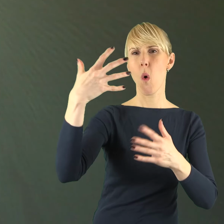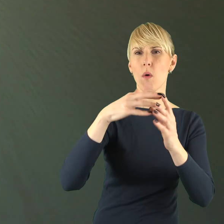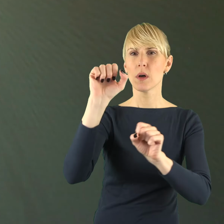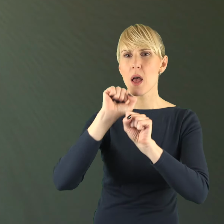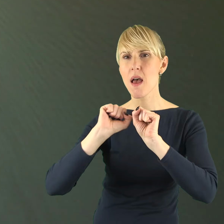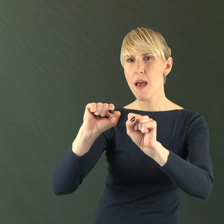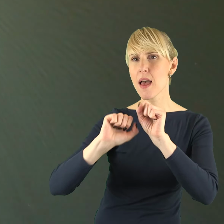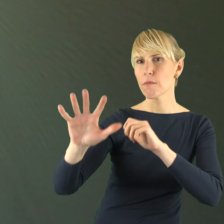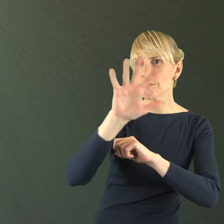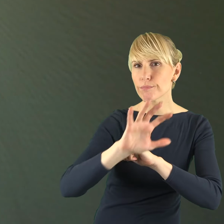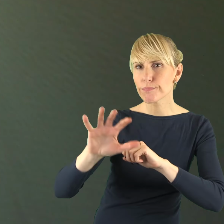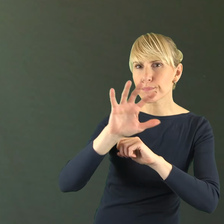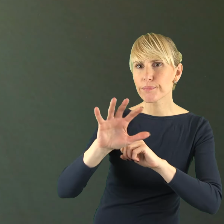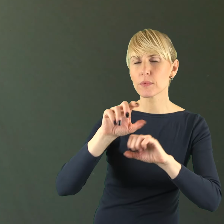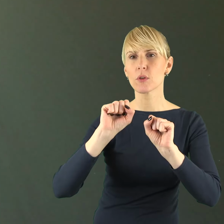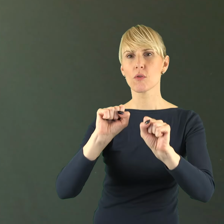Wydymacz.